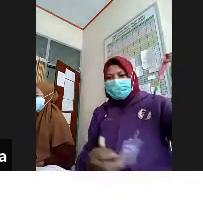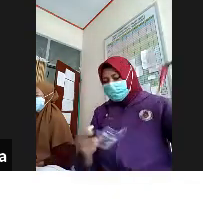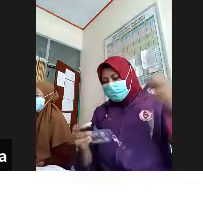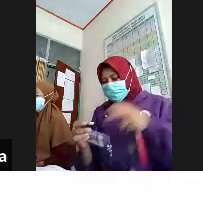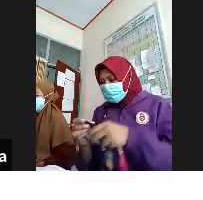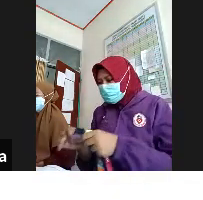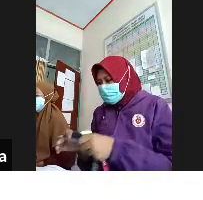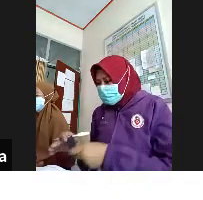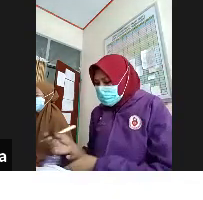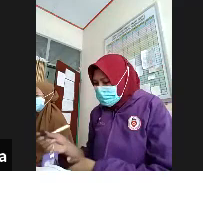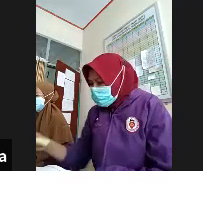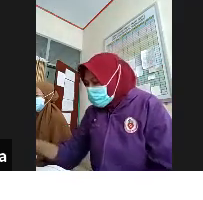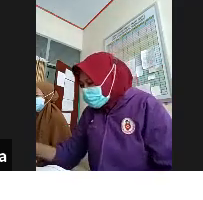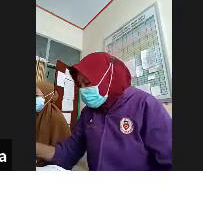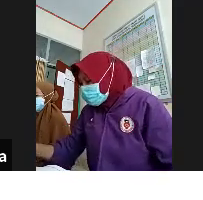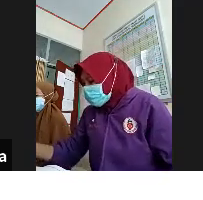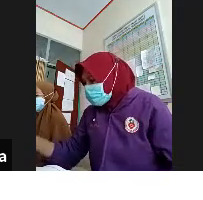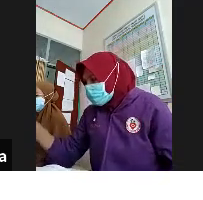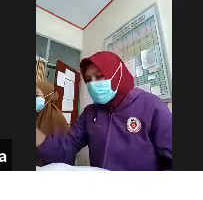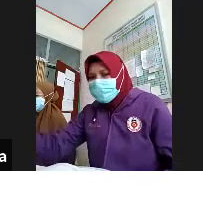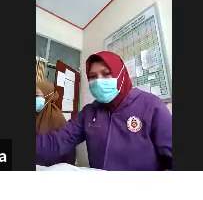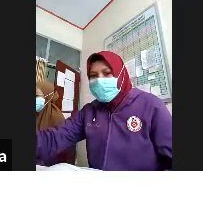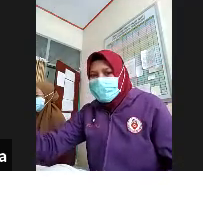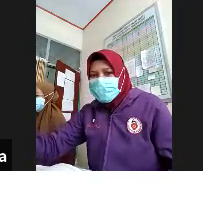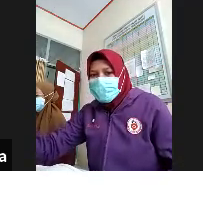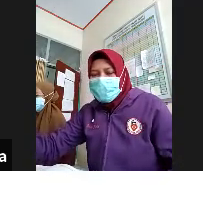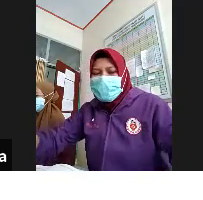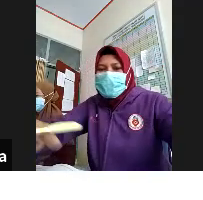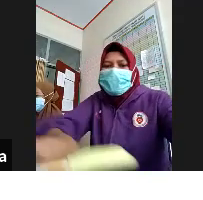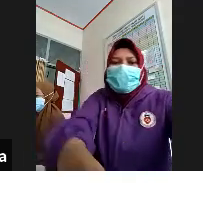Hindari berinteraksi langsung atau bersentuhan dengan anggota keluarga.